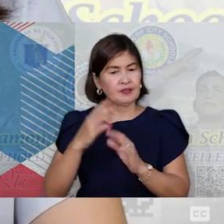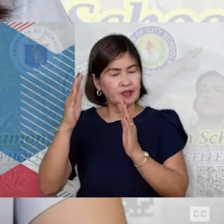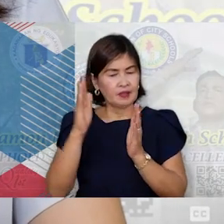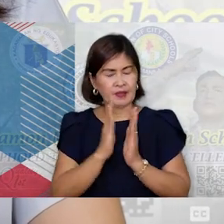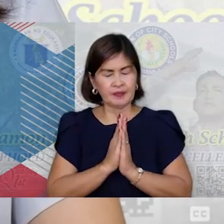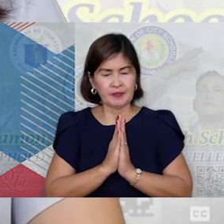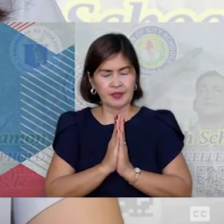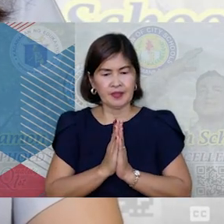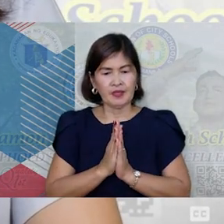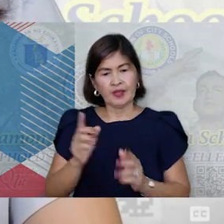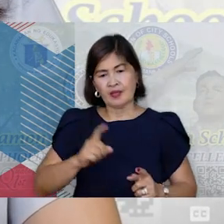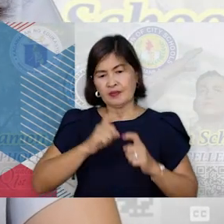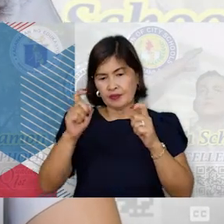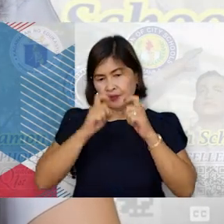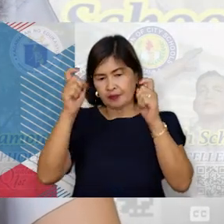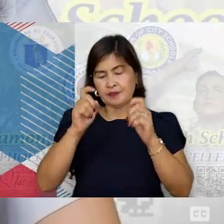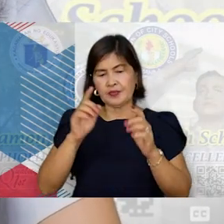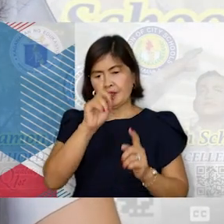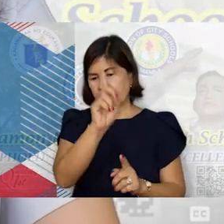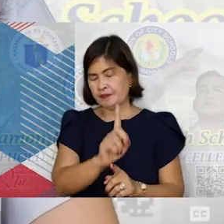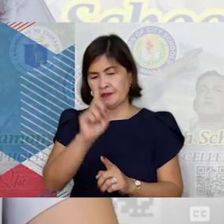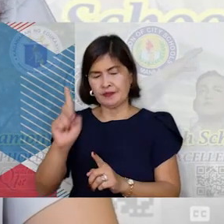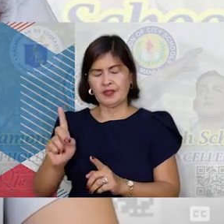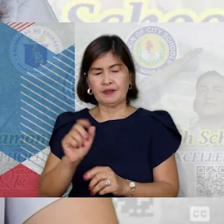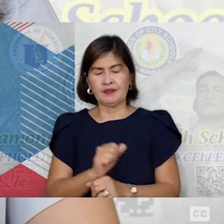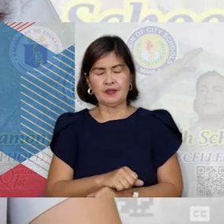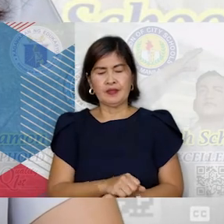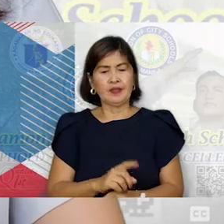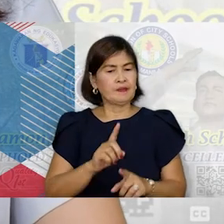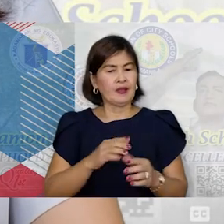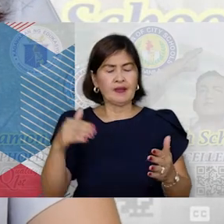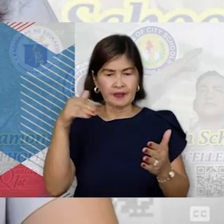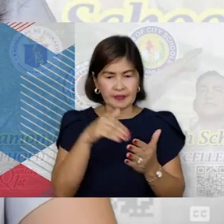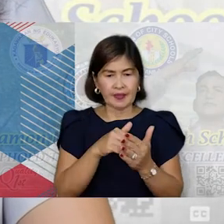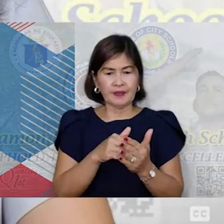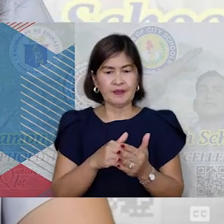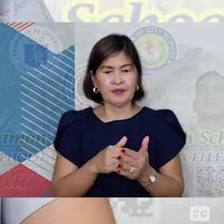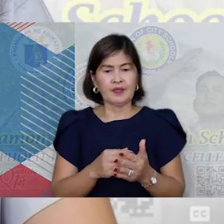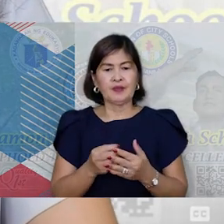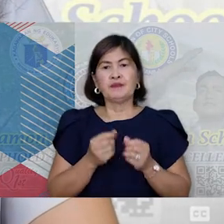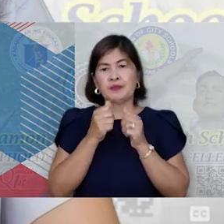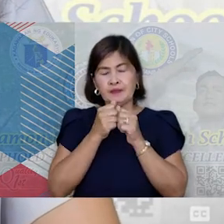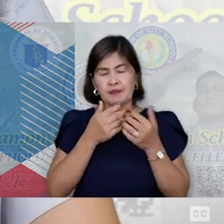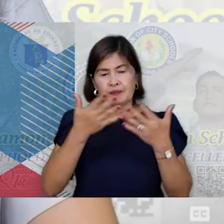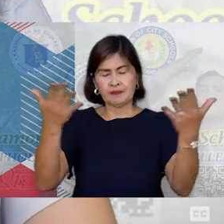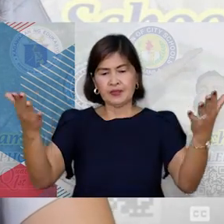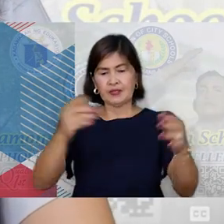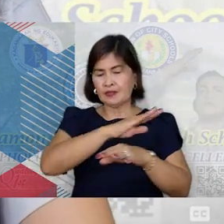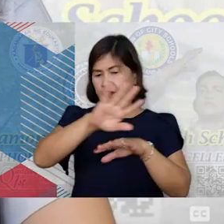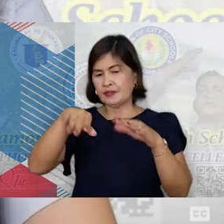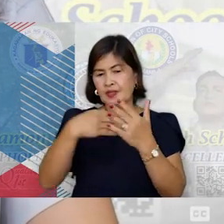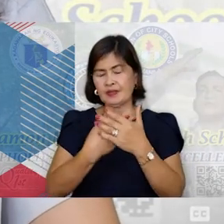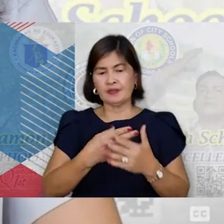ko ang tagumpay ng bawat isa sa atin. Muli, pagbati sa kapwa ko junior high